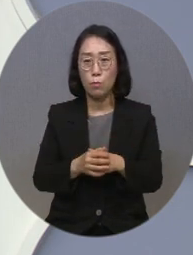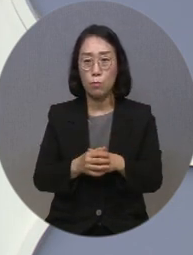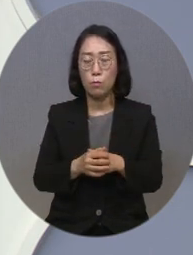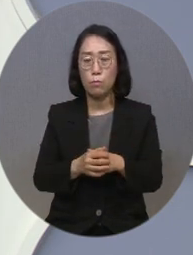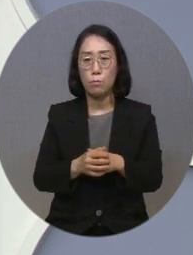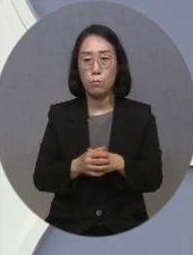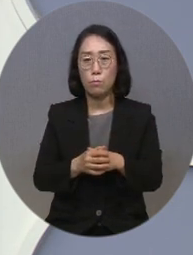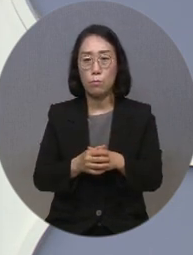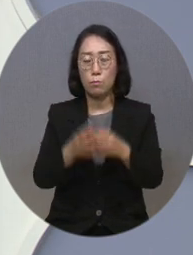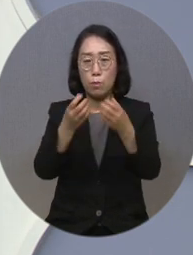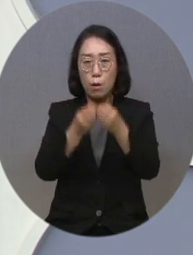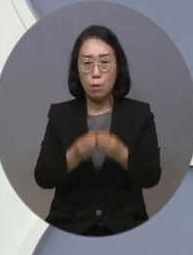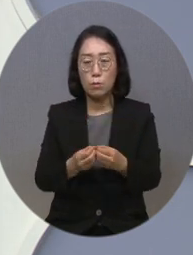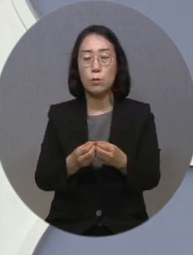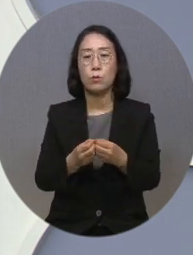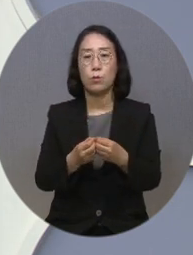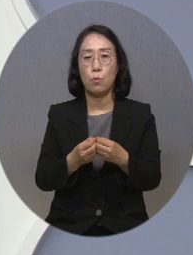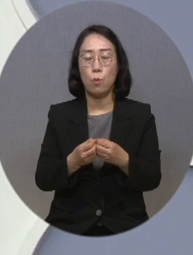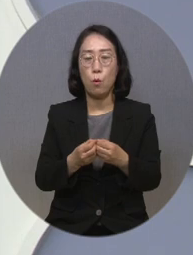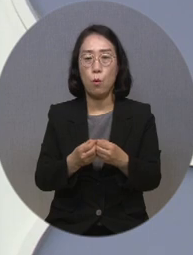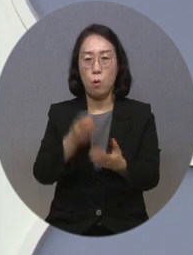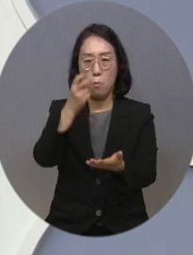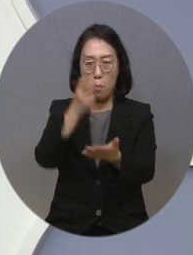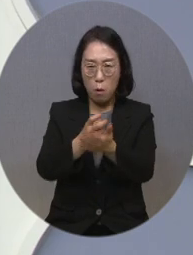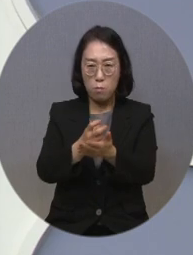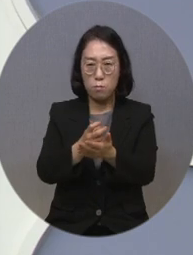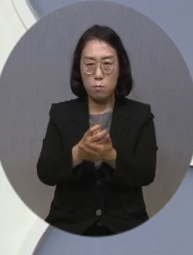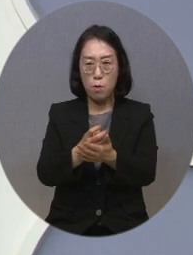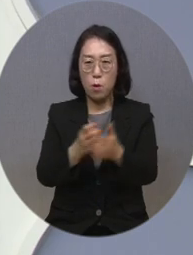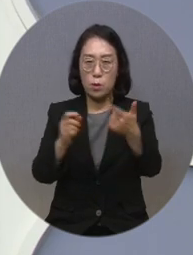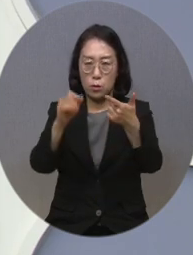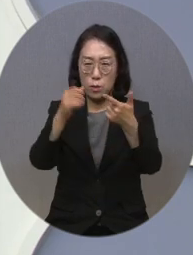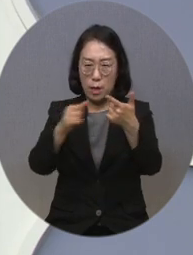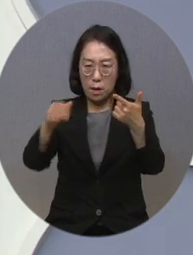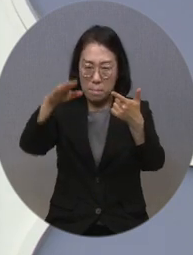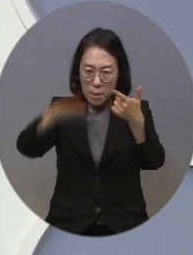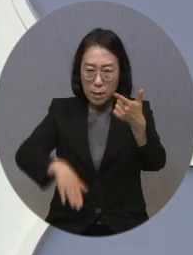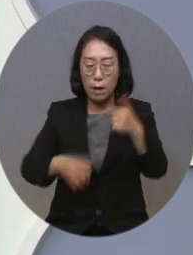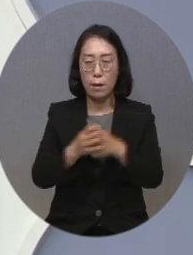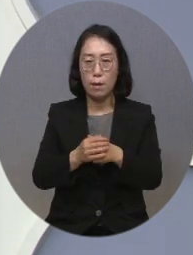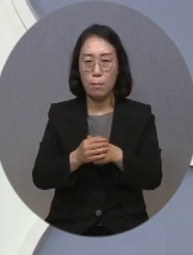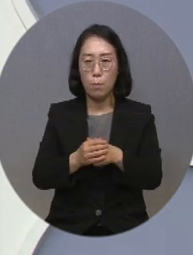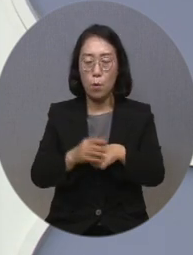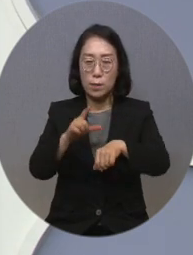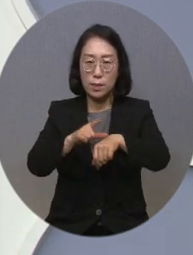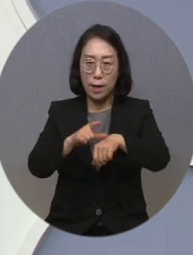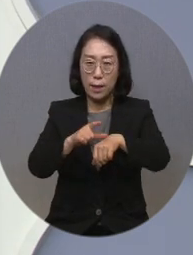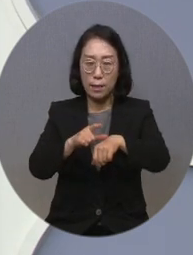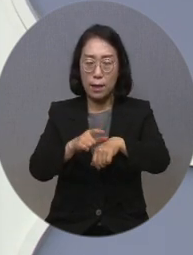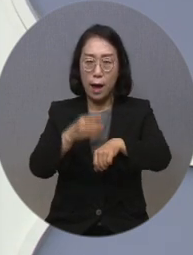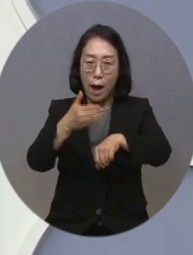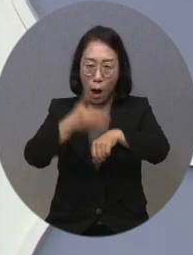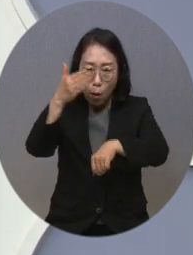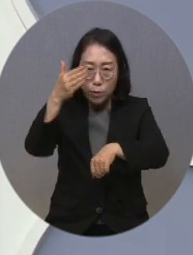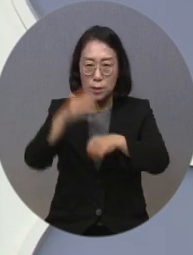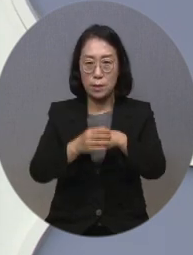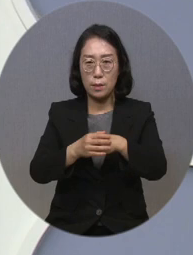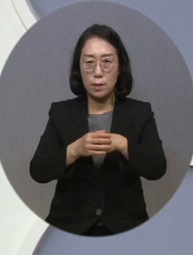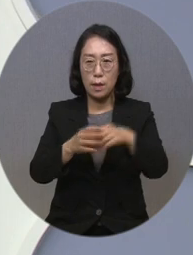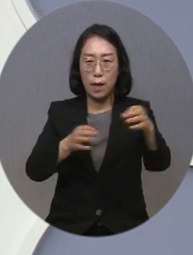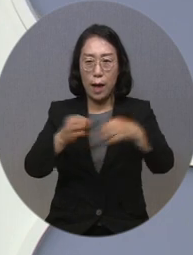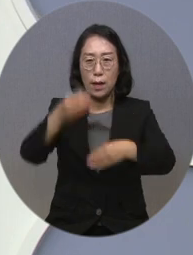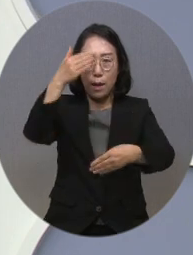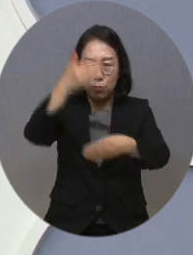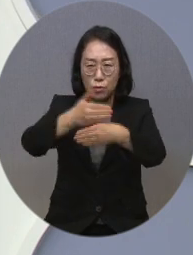그러니까 그 거리 두기를 한다든지 또 뭐 그 뭐 예를 들면 뭐 9시에 했다가 10시에 했다 11시 12시 그게